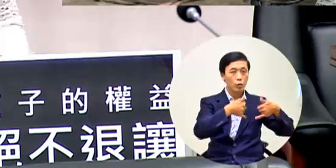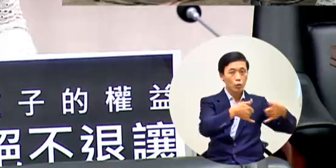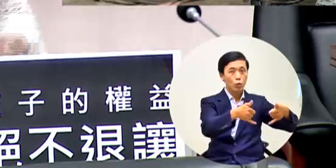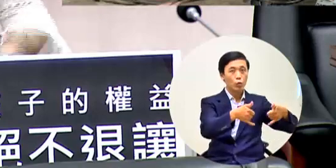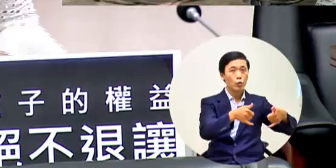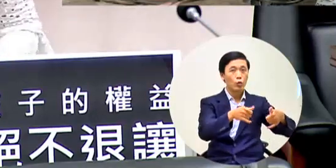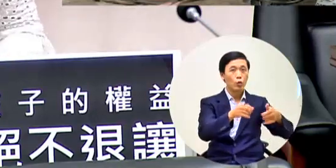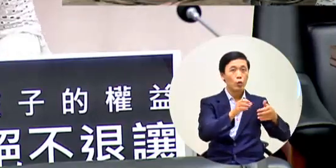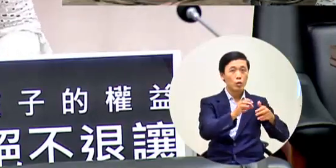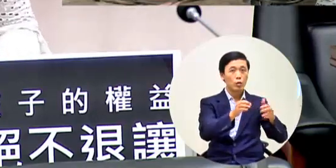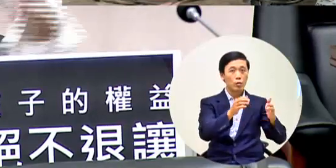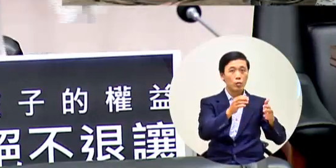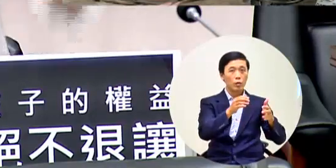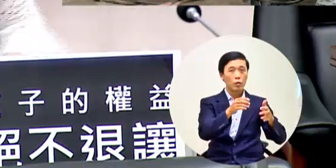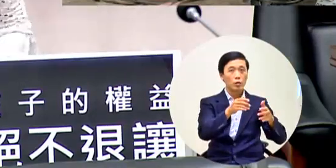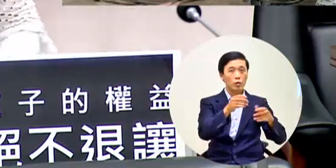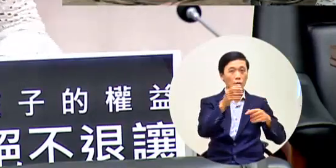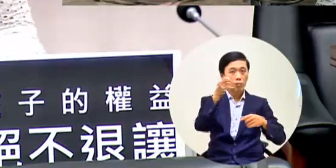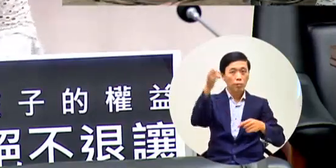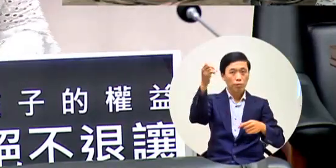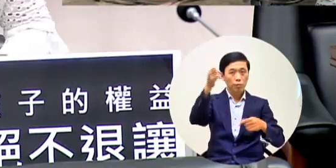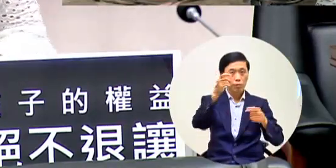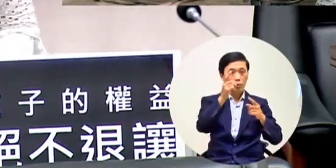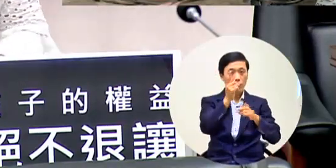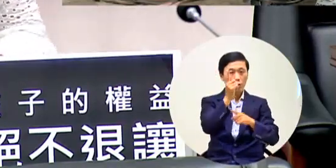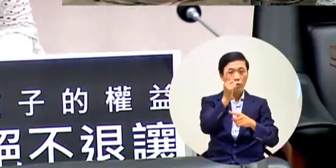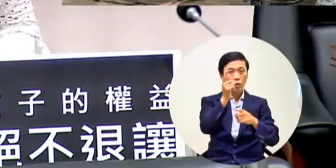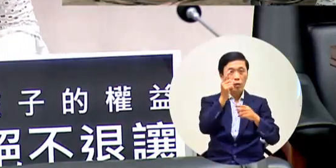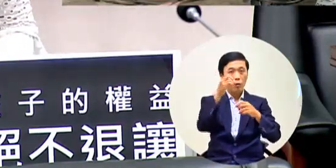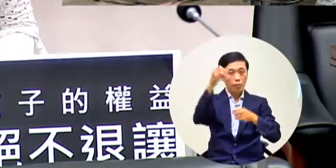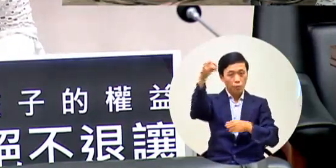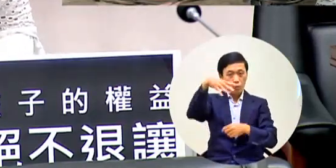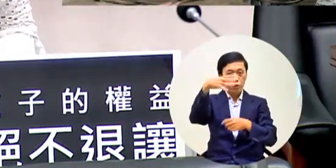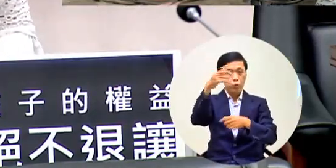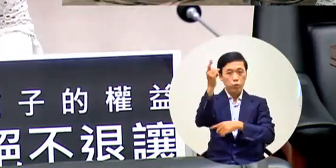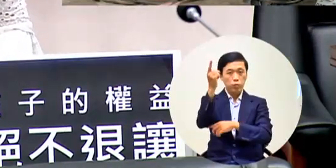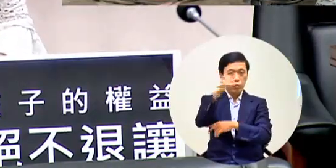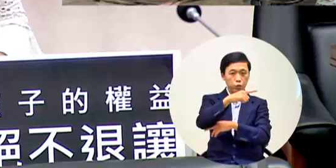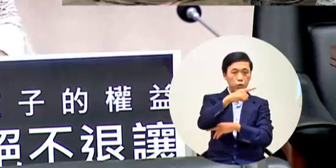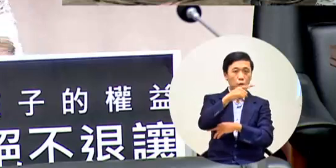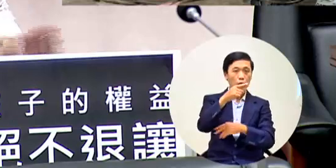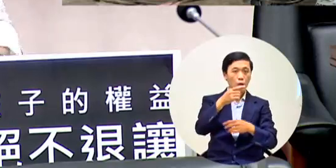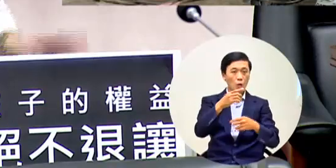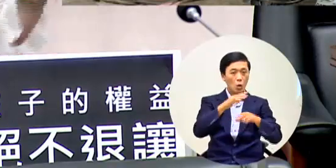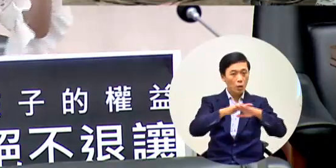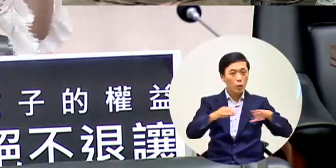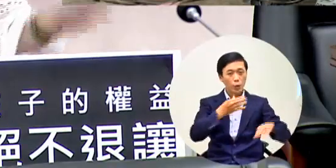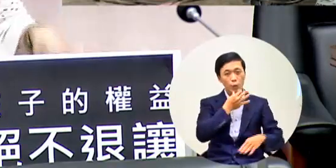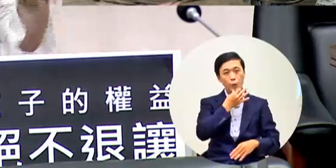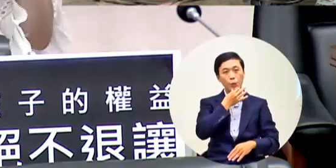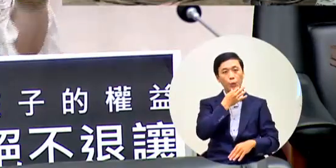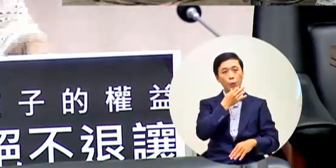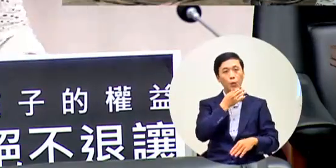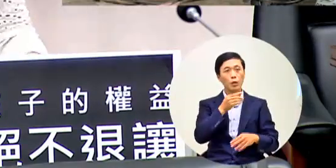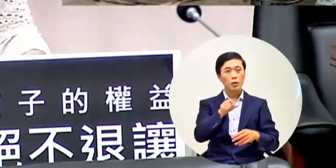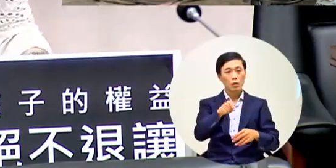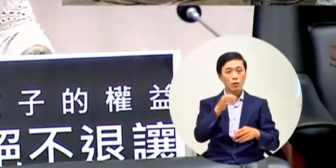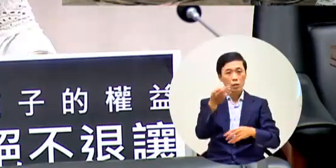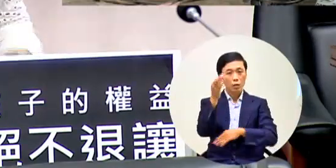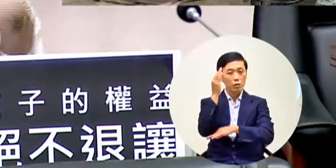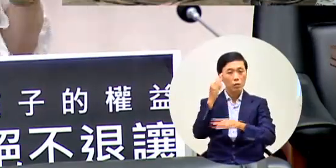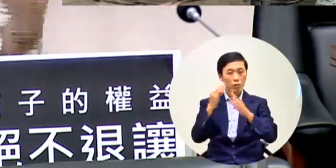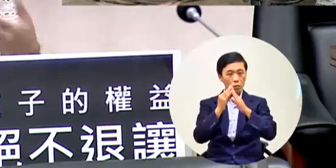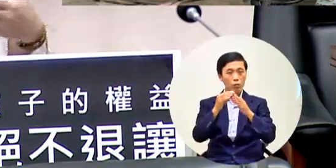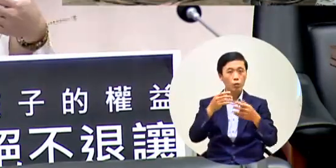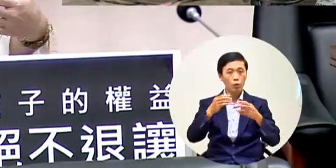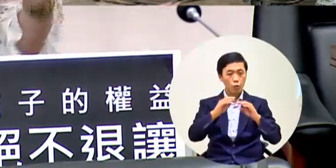兜底下的照明。这个没有安全着火的问题吗？这个很奇怪，我在想说这个是财政局的土地，